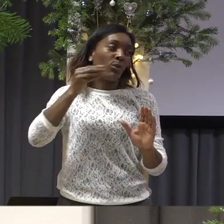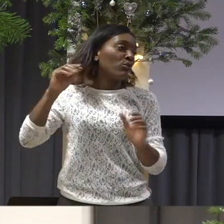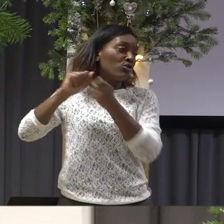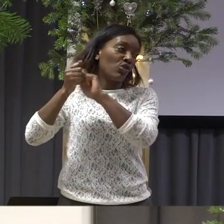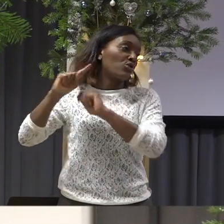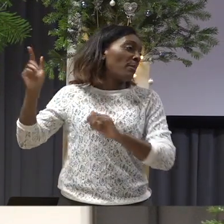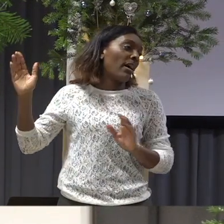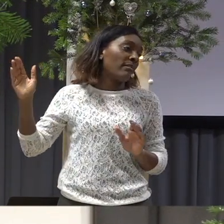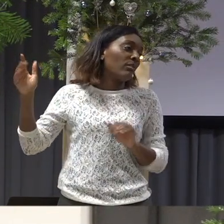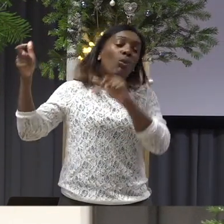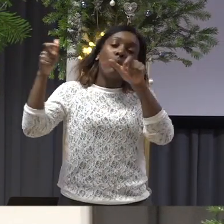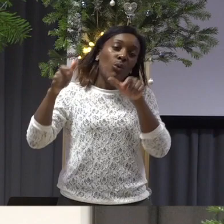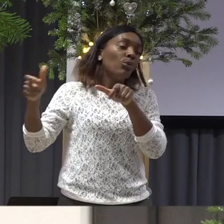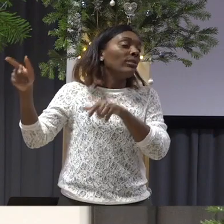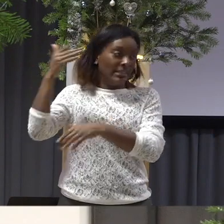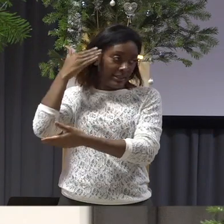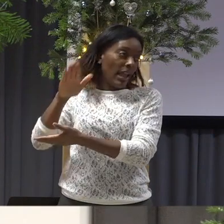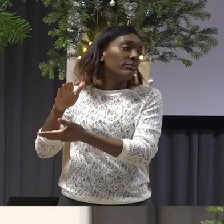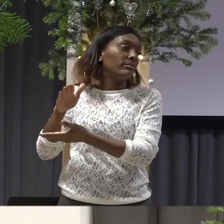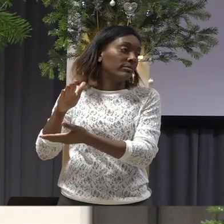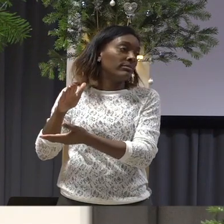l'abandon est quelque chose qui donne la gloire à l'ennemi.